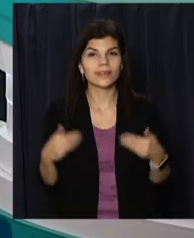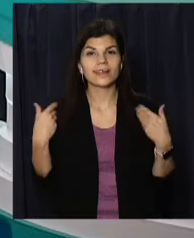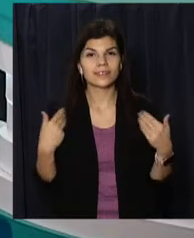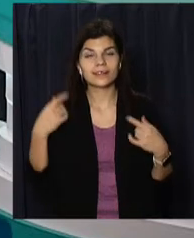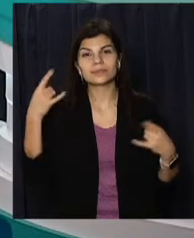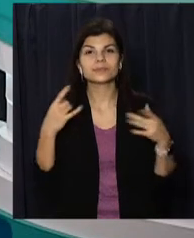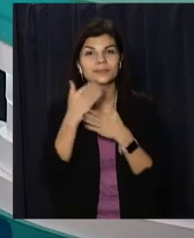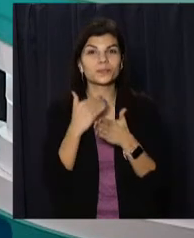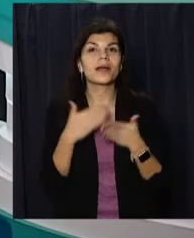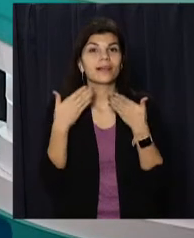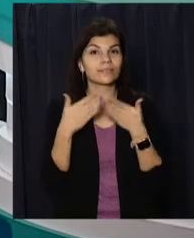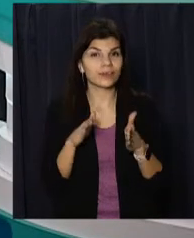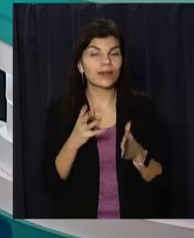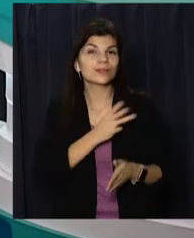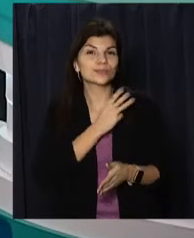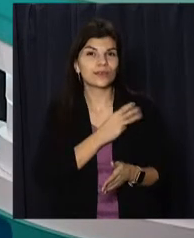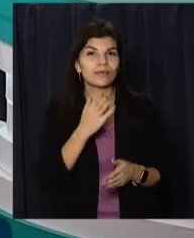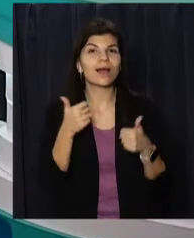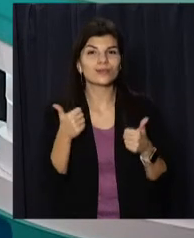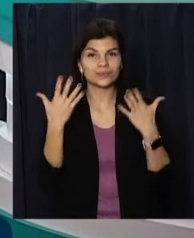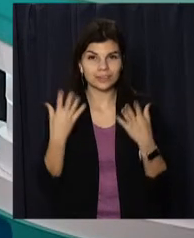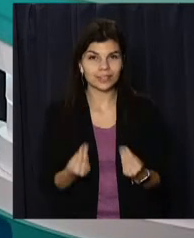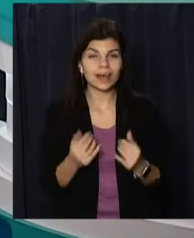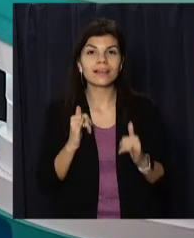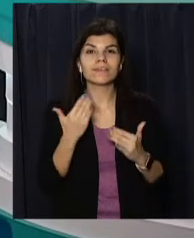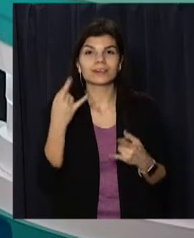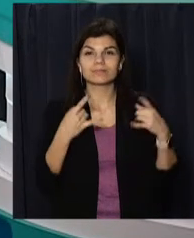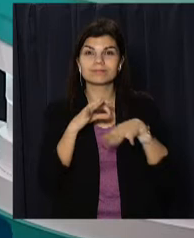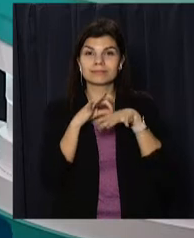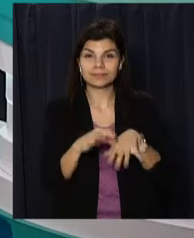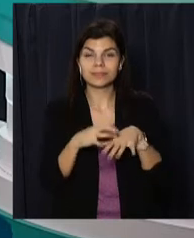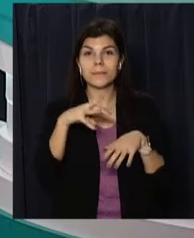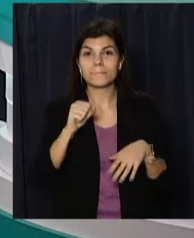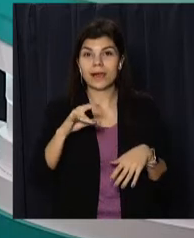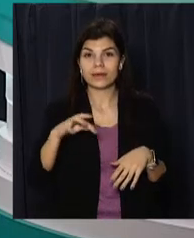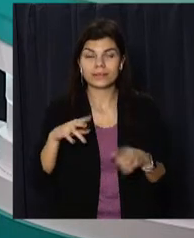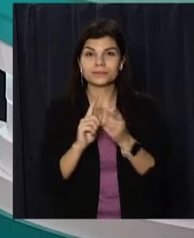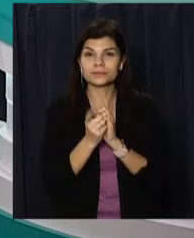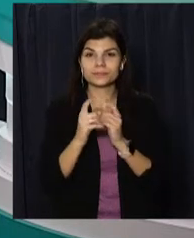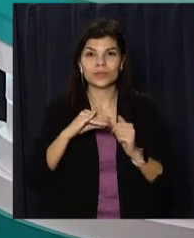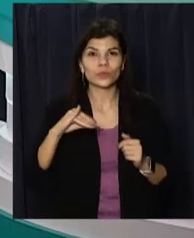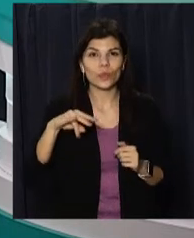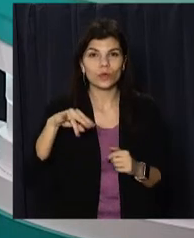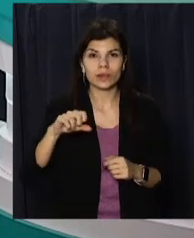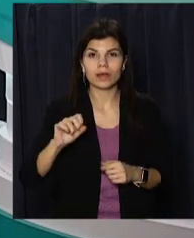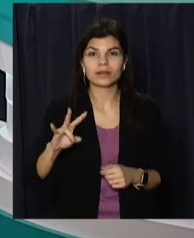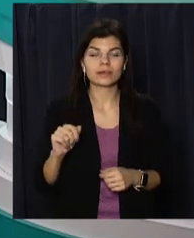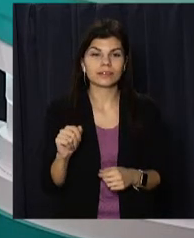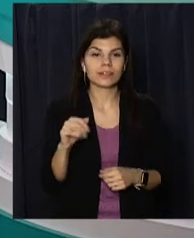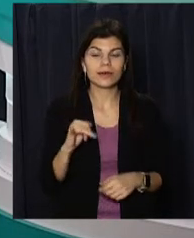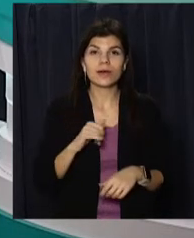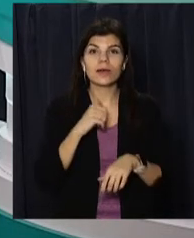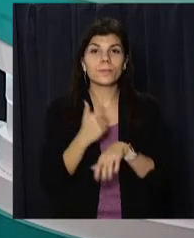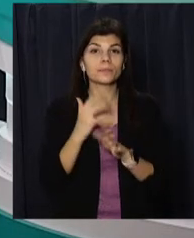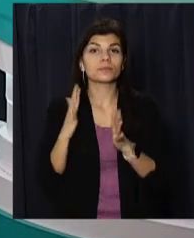Вітаю з вами телеканал «Відкритий». Бажаю вам вдалого дня. Для вас працюють Марія Требушенко та сурдоперекладачка Юліана Пуговкіна. І